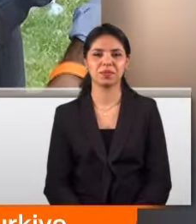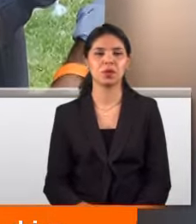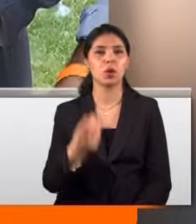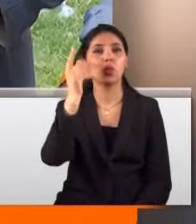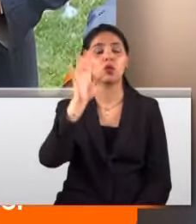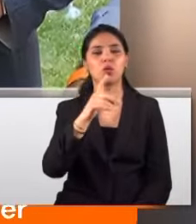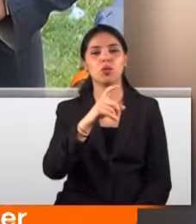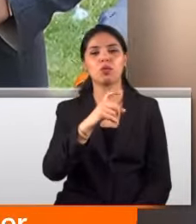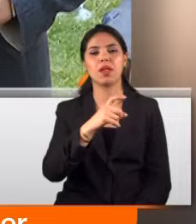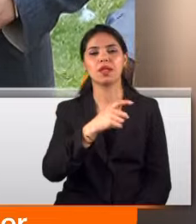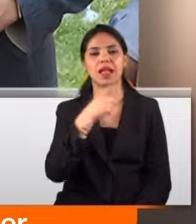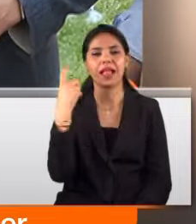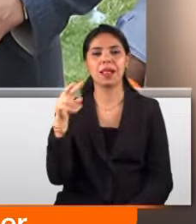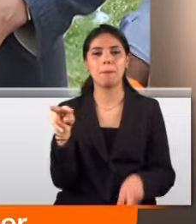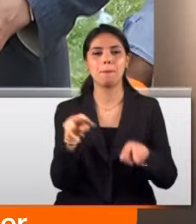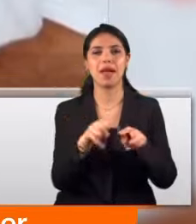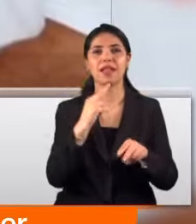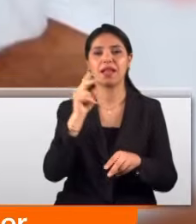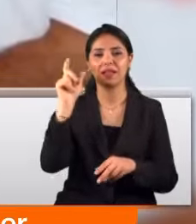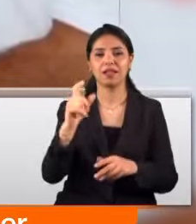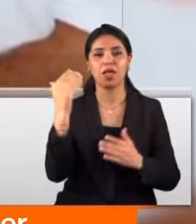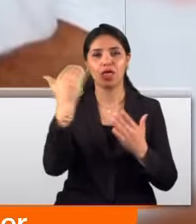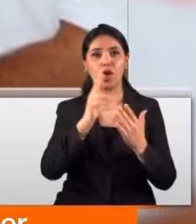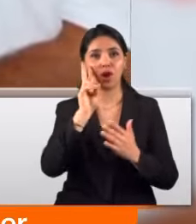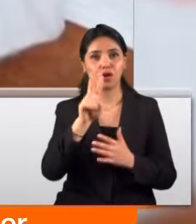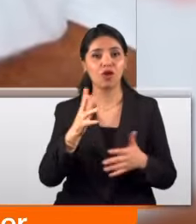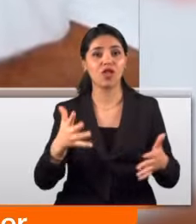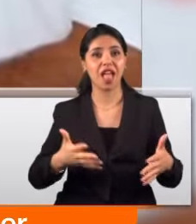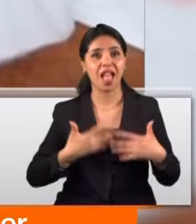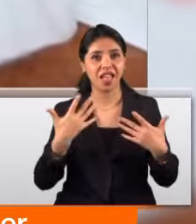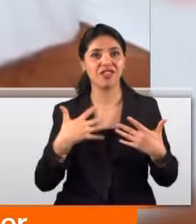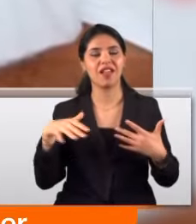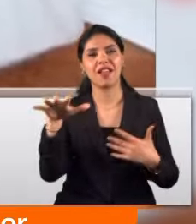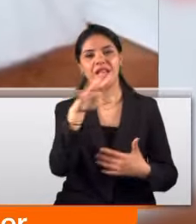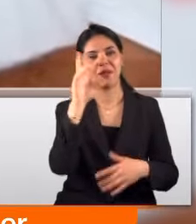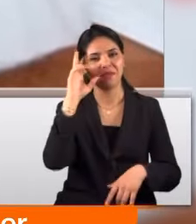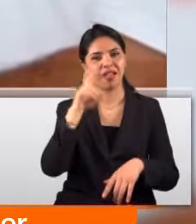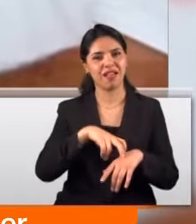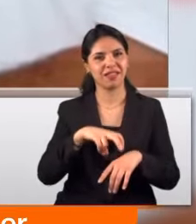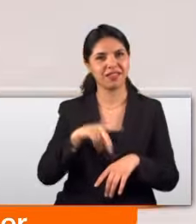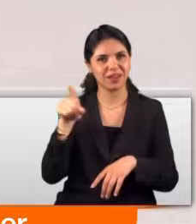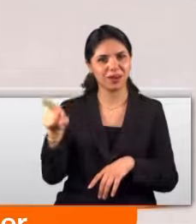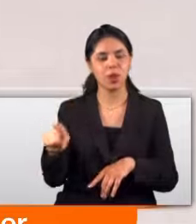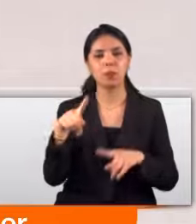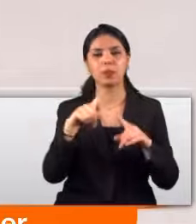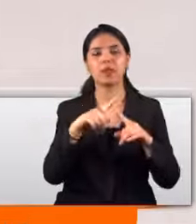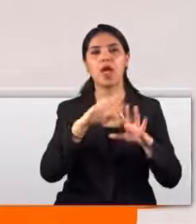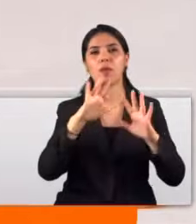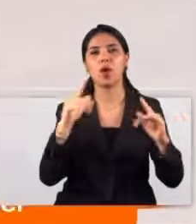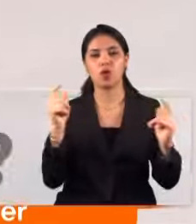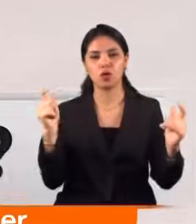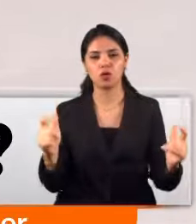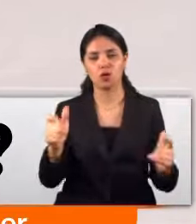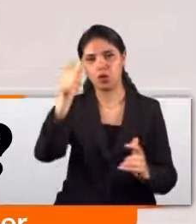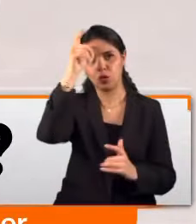Unutulmaz eski şansölye Merkel'in bile döner görünce nasıl heyecanlandığı herkesin hafızasında. Tarabya Köşkü'ndeki klasik